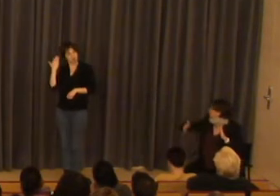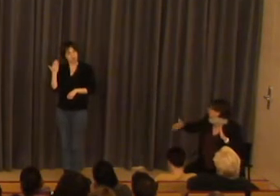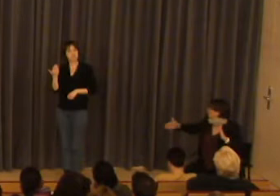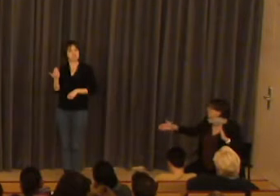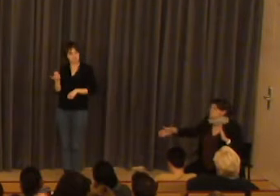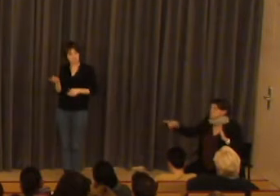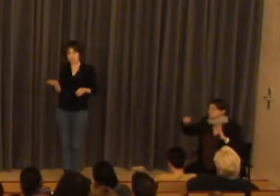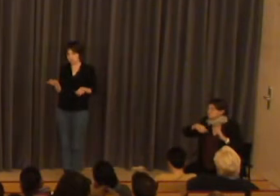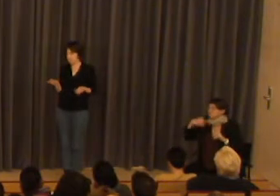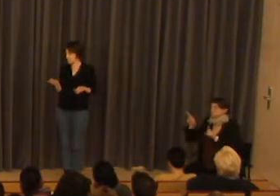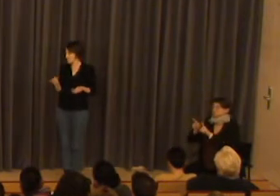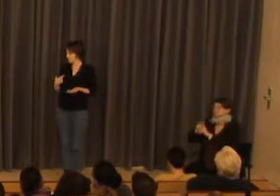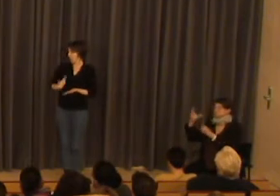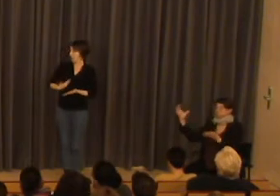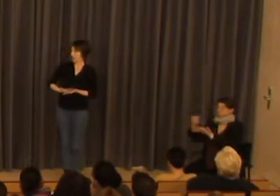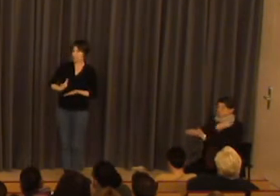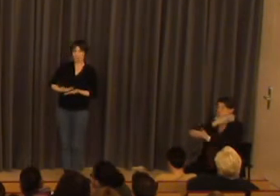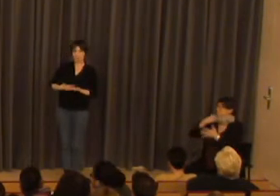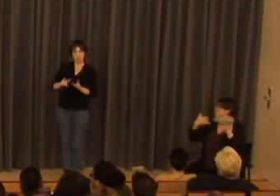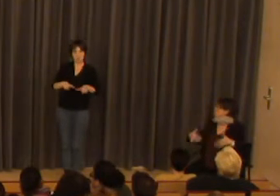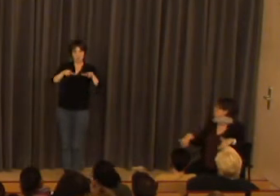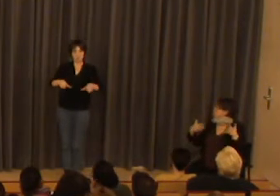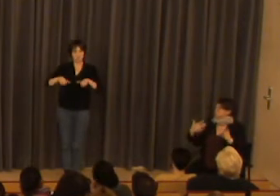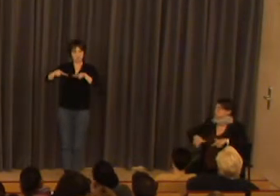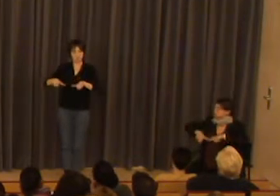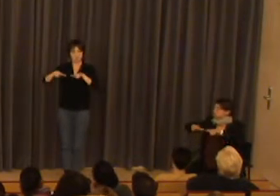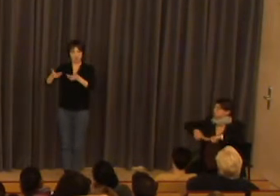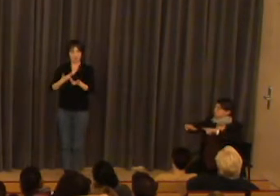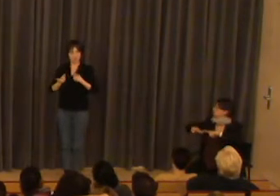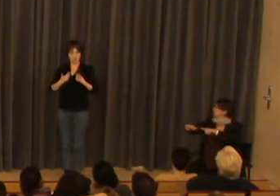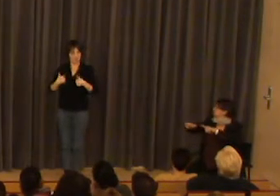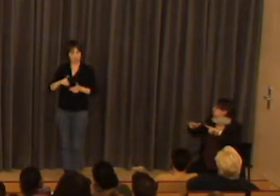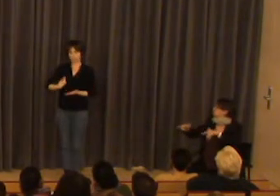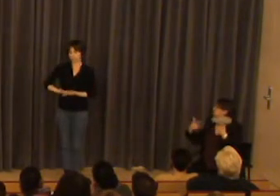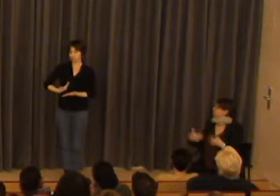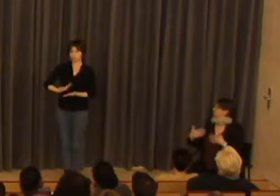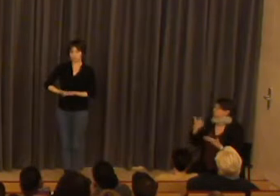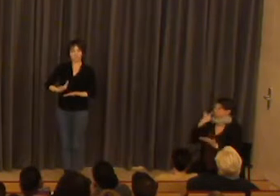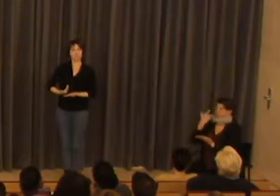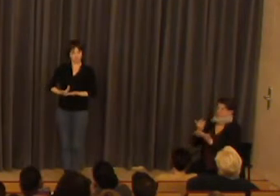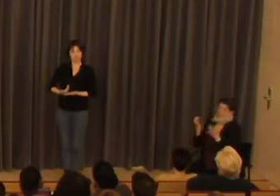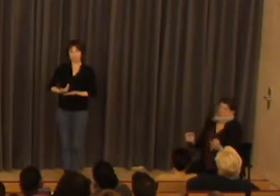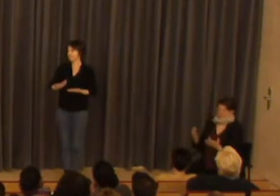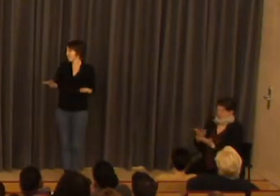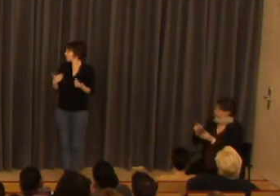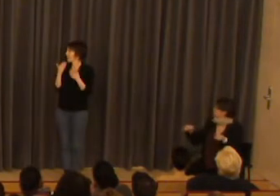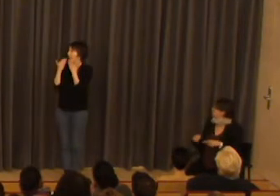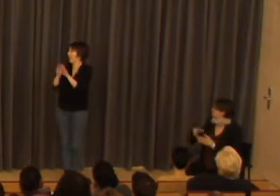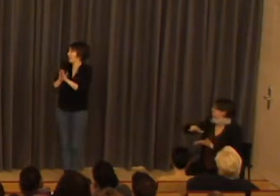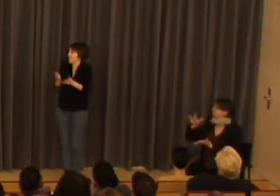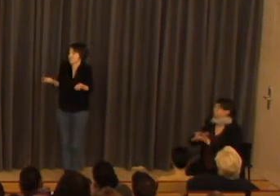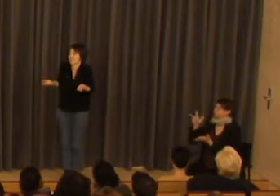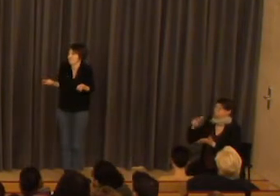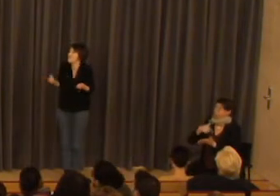acreditar amb aquesta formació, doncs, el nostre agraïment i amb